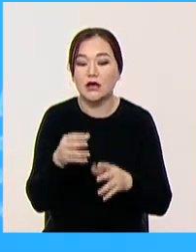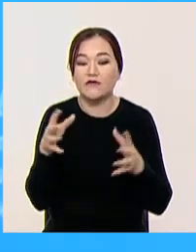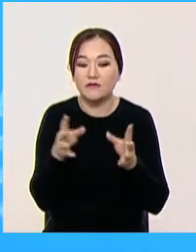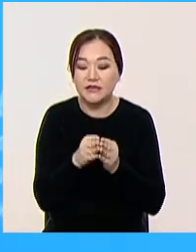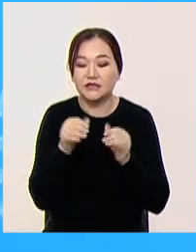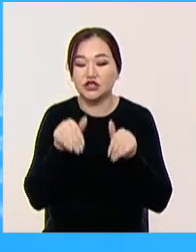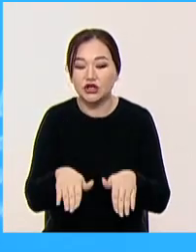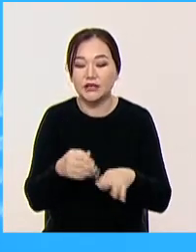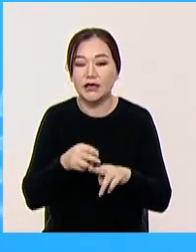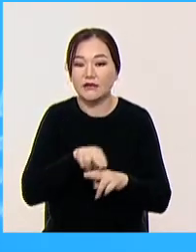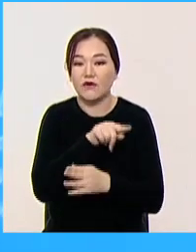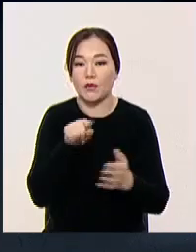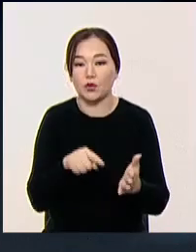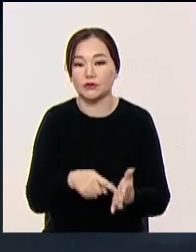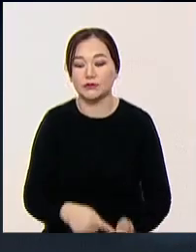эти вопросы.